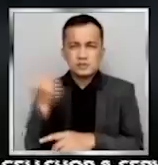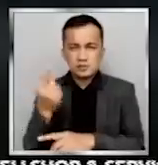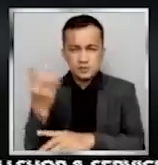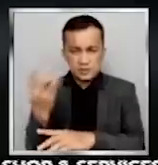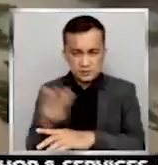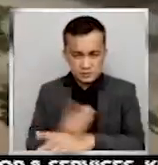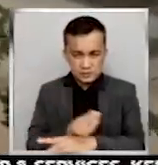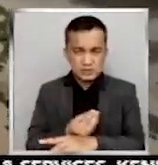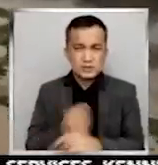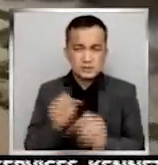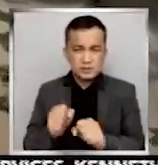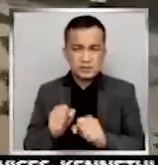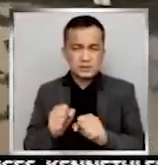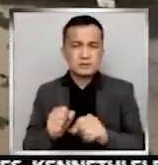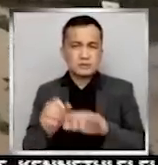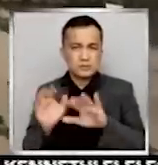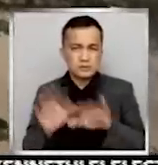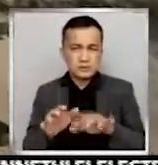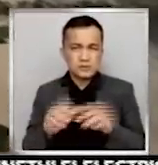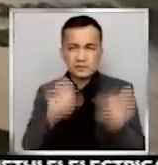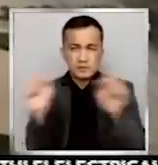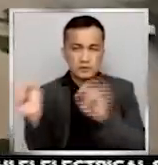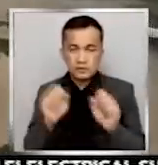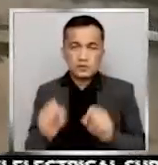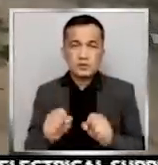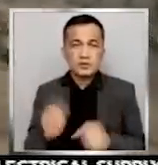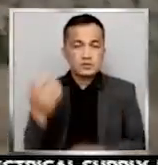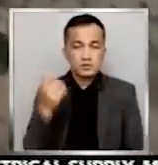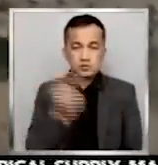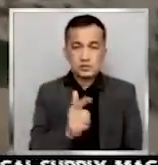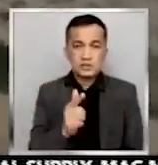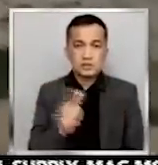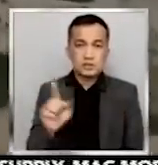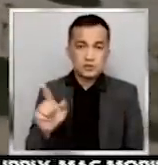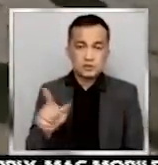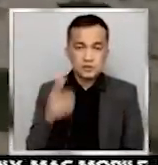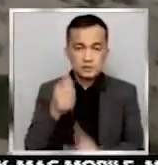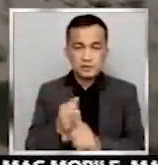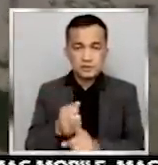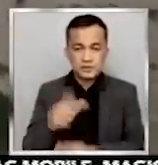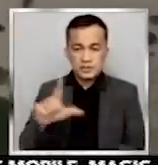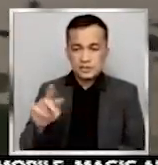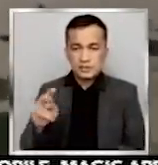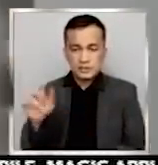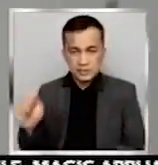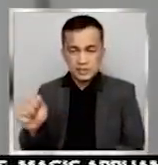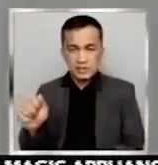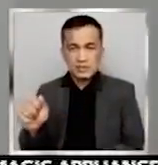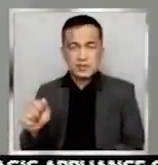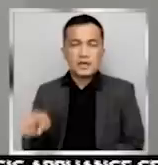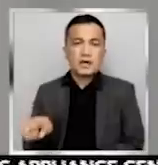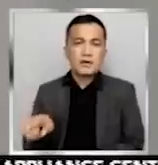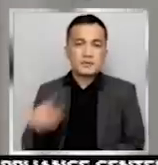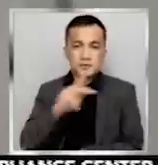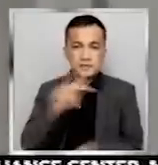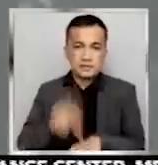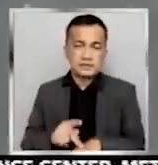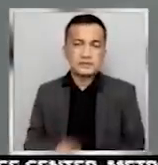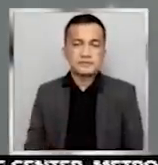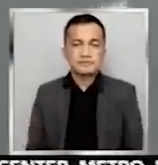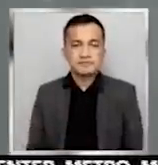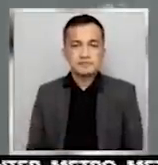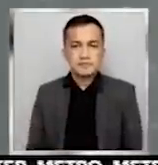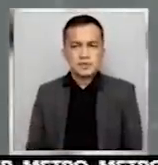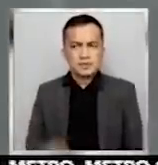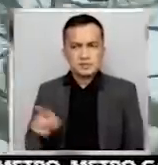bagyo. Noong 2021 pa naapektuhan ng La Nina phenomenon ang Pilipinas. Sa loob ng panahong